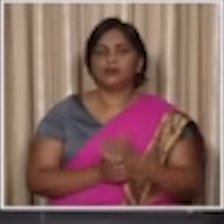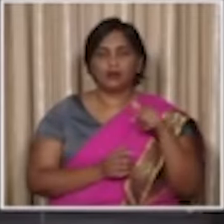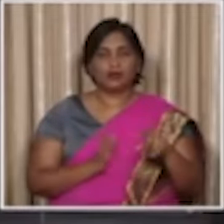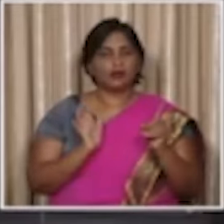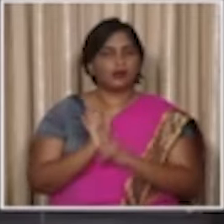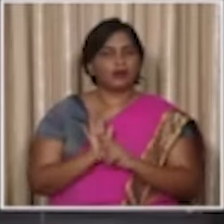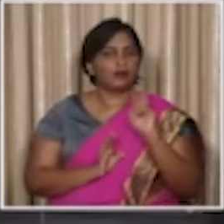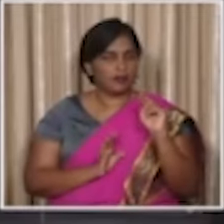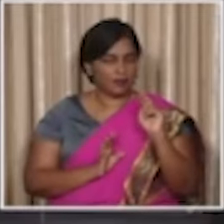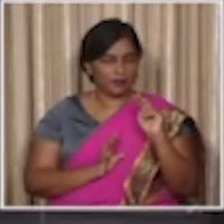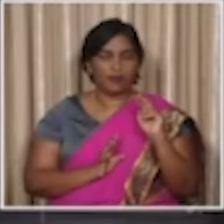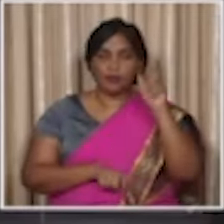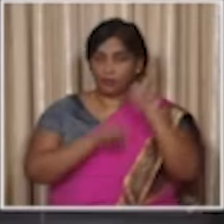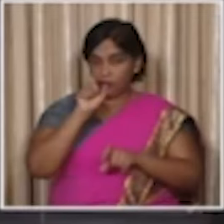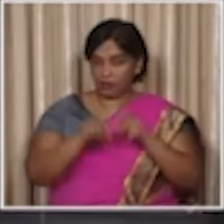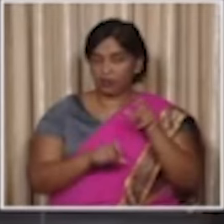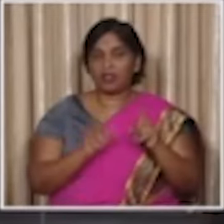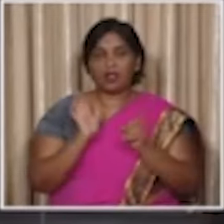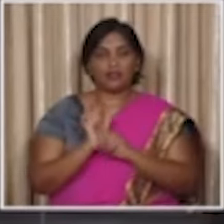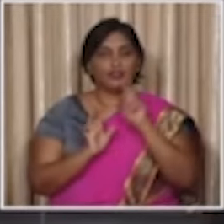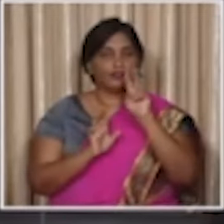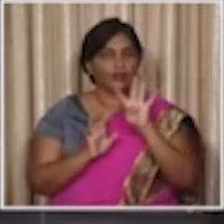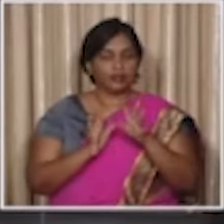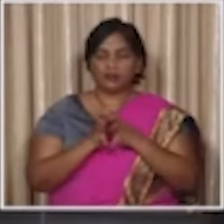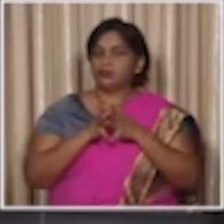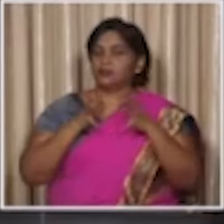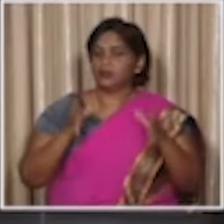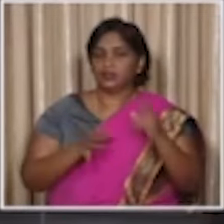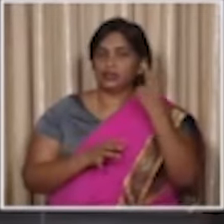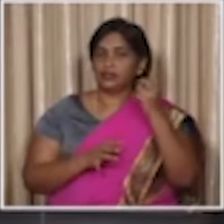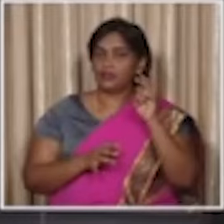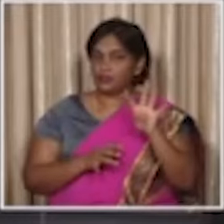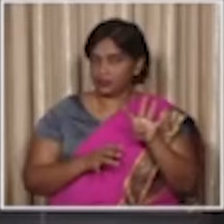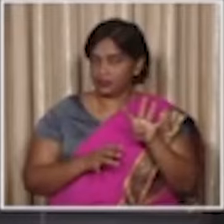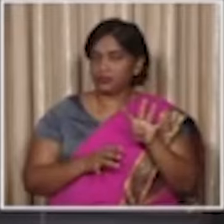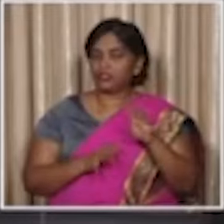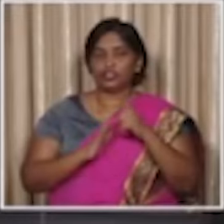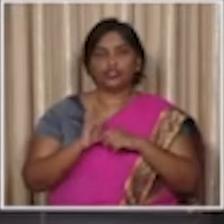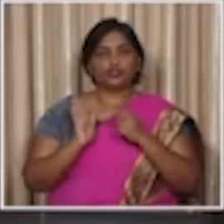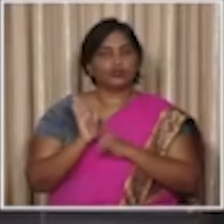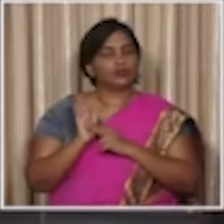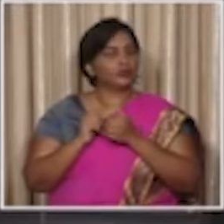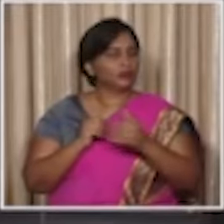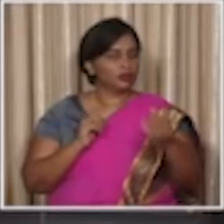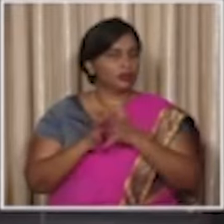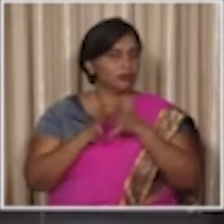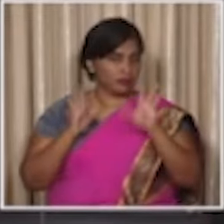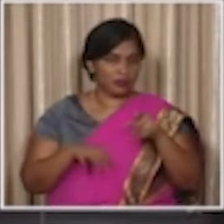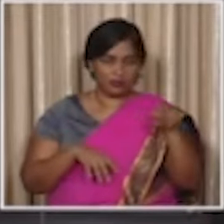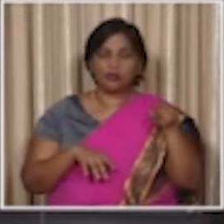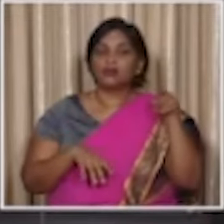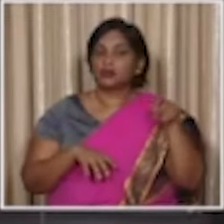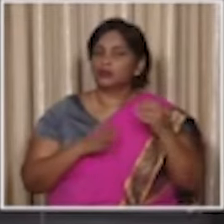laksha 20ka prathilabhin pramaanaya laksha 24k dakwaath me 2024 juni maase indala wedi karana avasthave